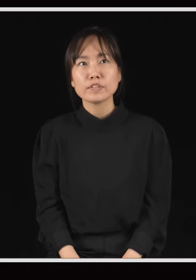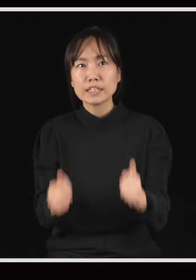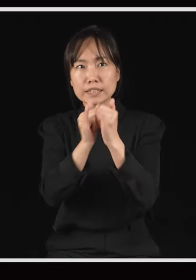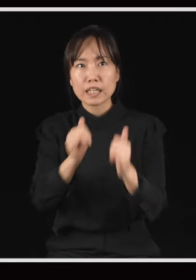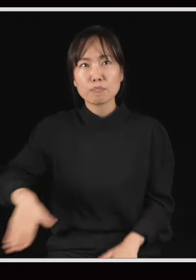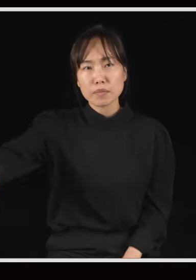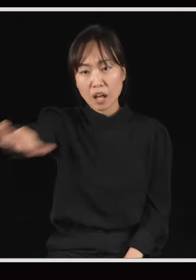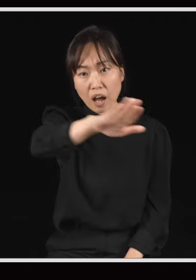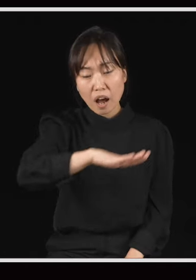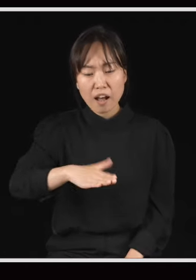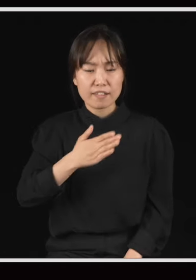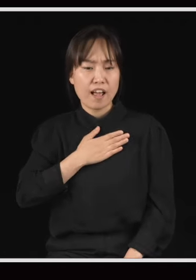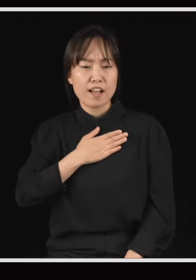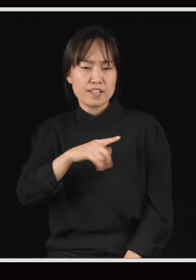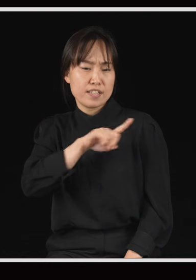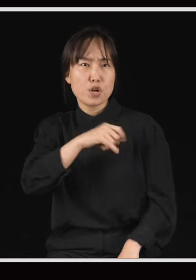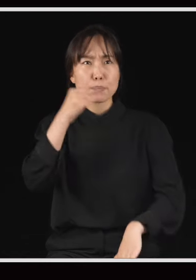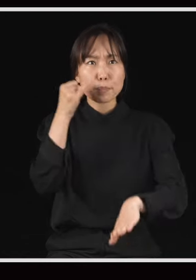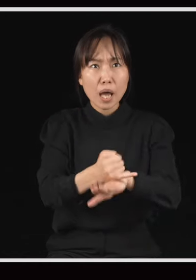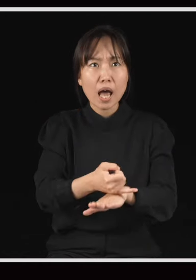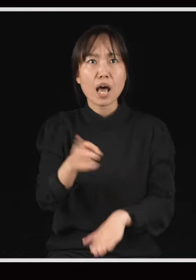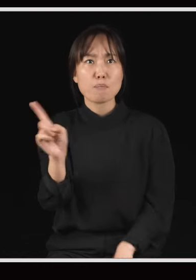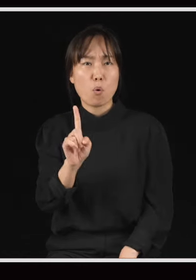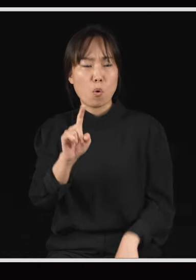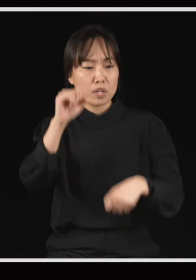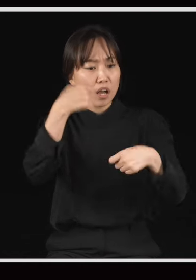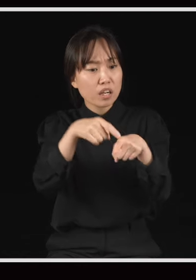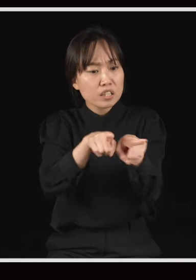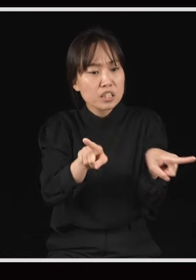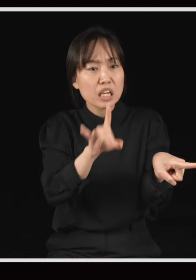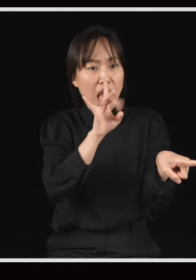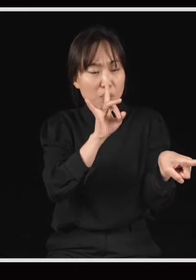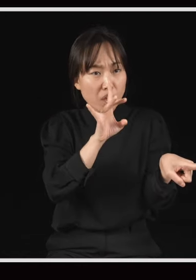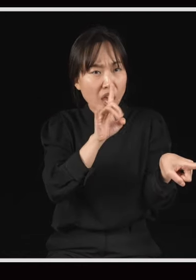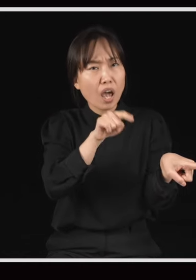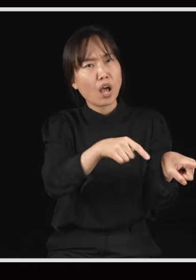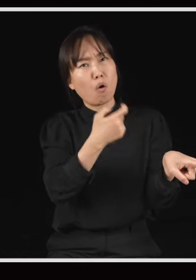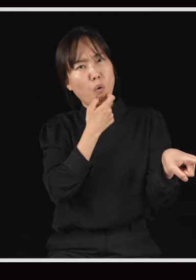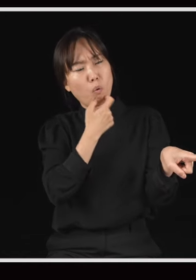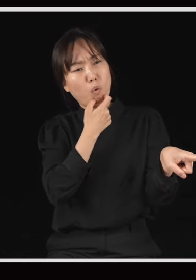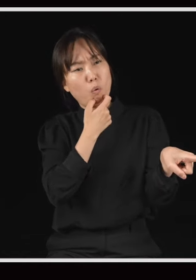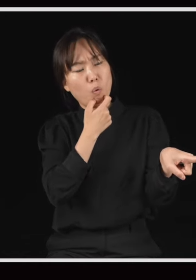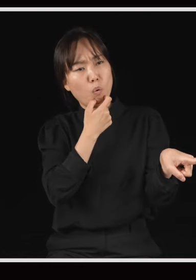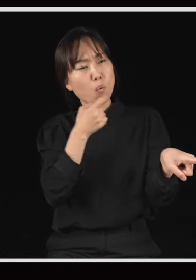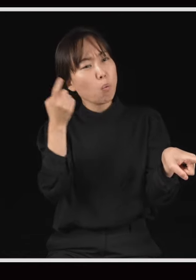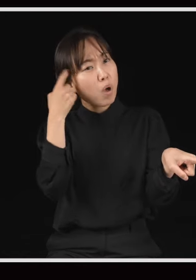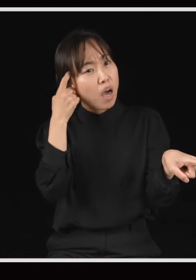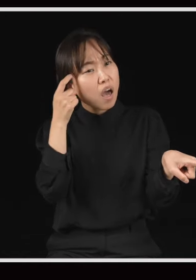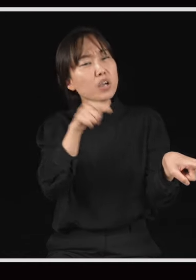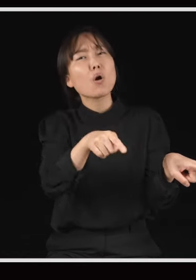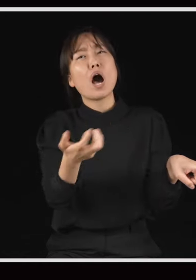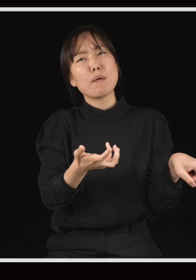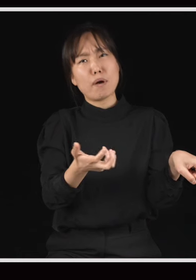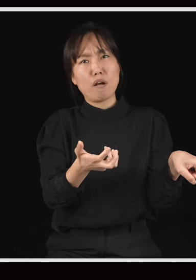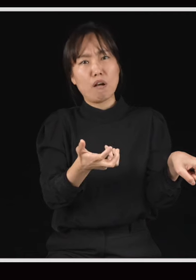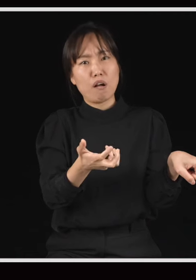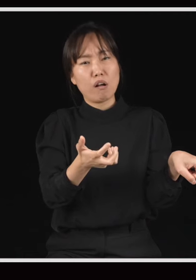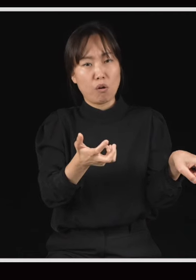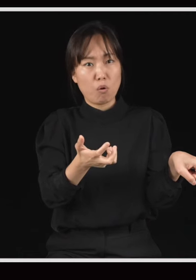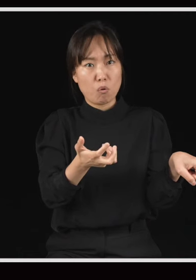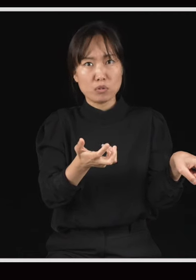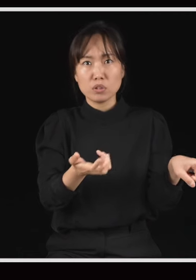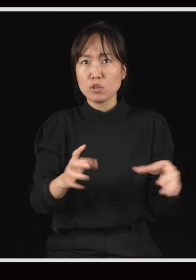자기가 가장 취약한 도메인, 예를 들어서 유연성이 취약한 사람은 스트레칭을 하기 싫어해요. 왜냐하면 스트레칭하면